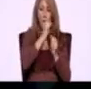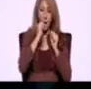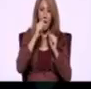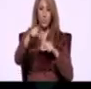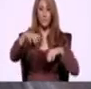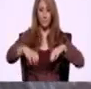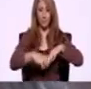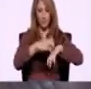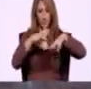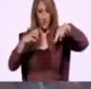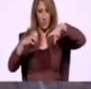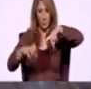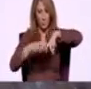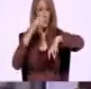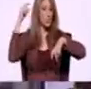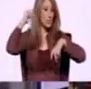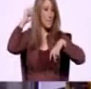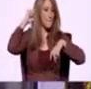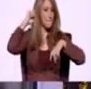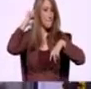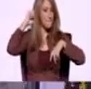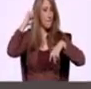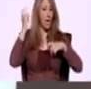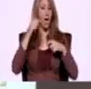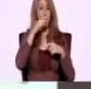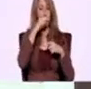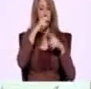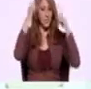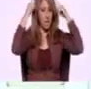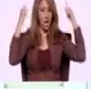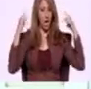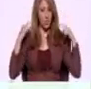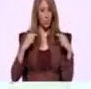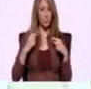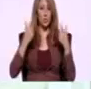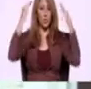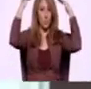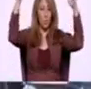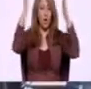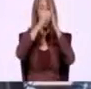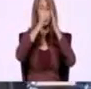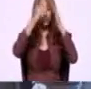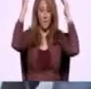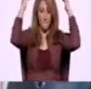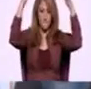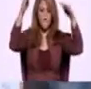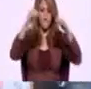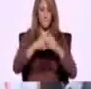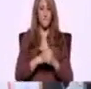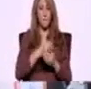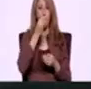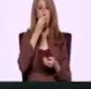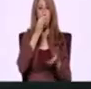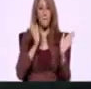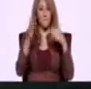أطراف صناعية وسماعات أذن وتجهيز العرائس وتسقيف المنازل بالألواح الخشبية وإطلاق قوافل